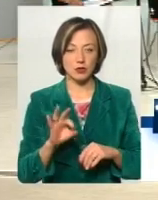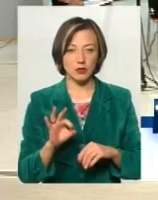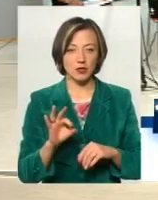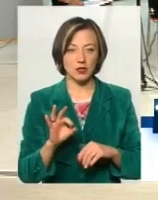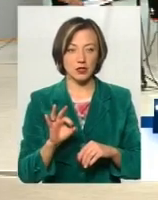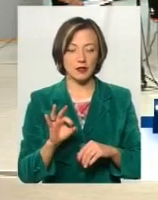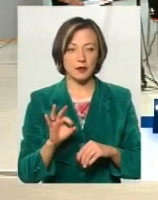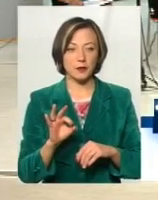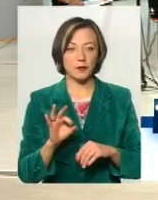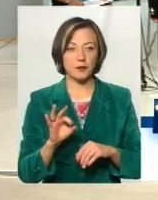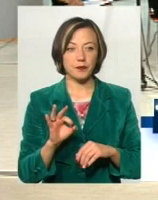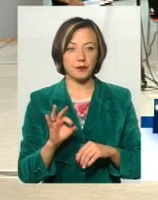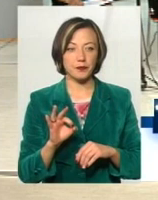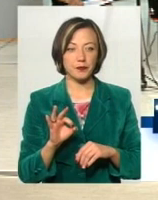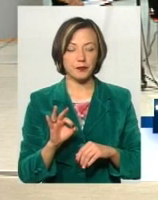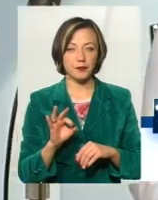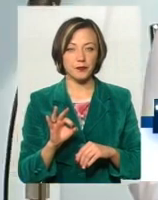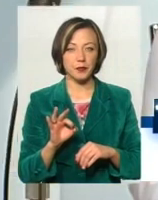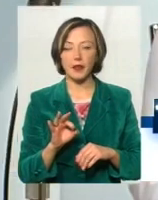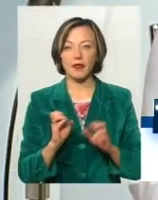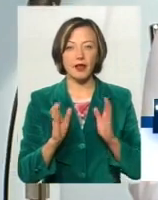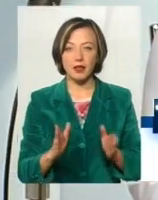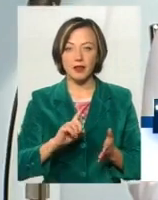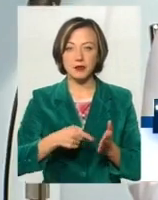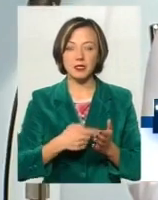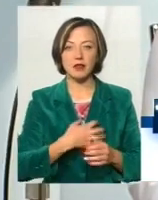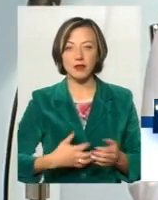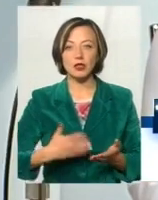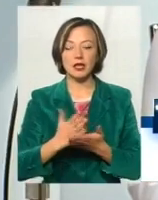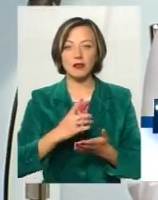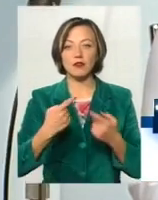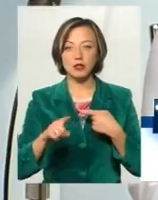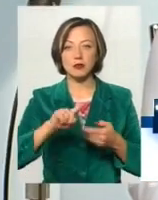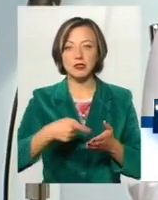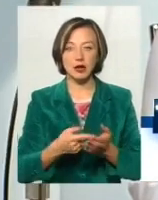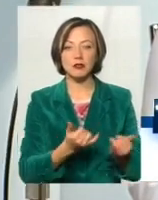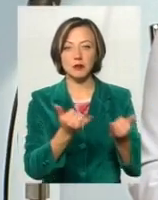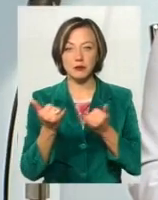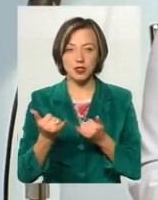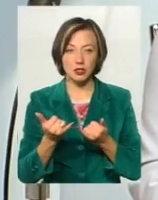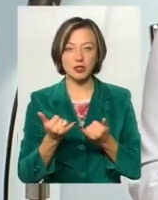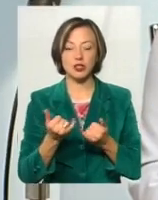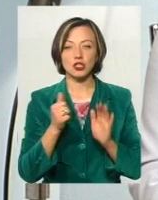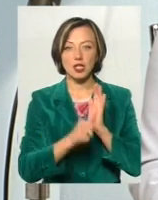забезпечено. 70%. І не тільки в Славуті, є і в інших містах, де дійсно забезпечення йде